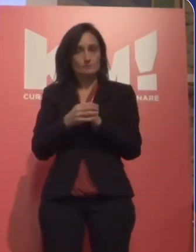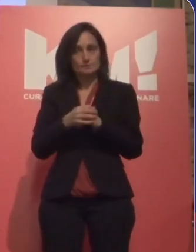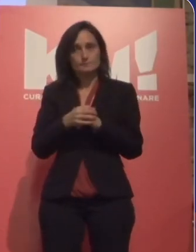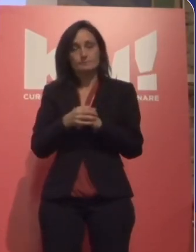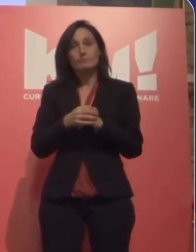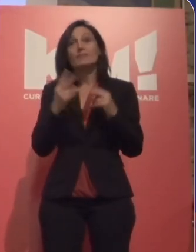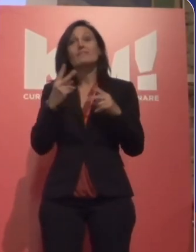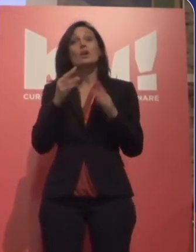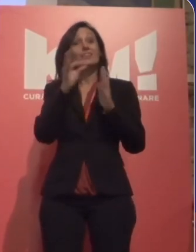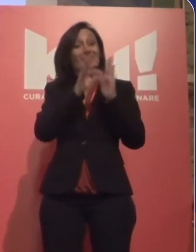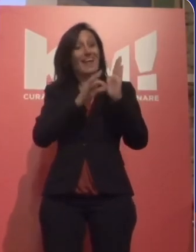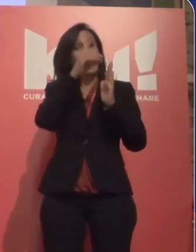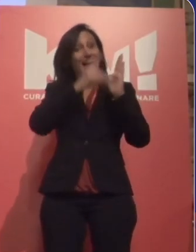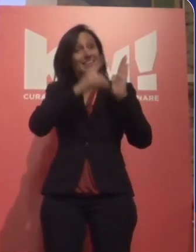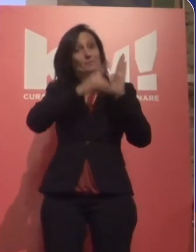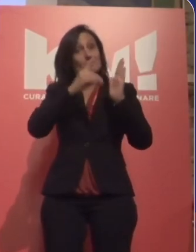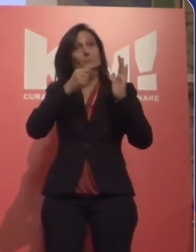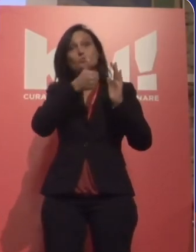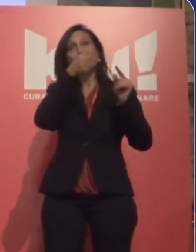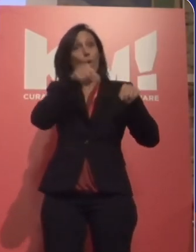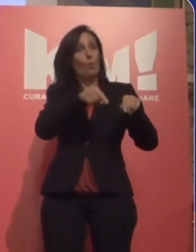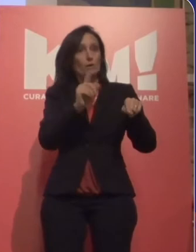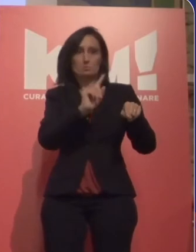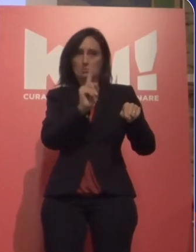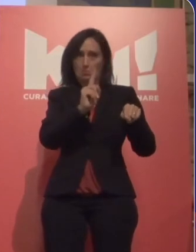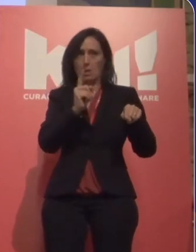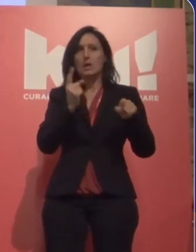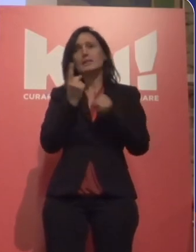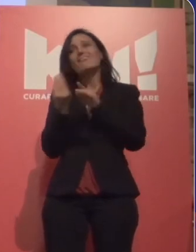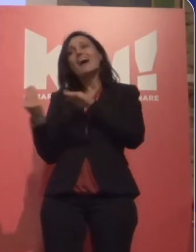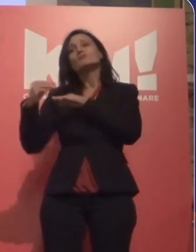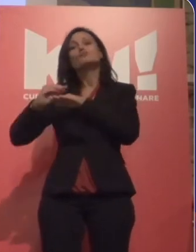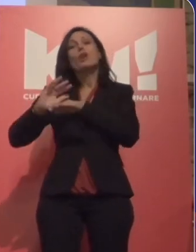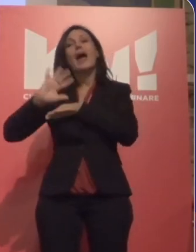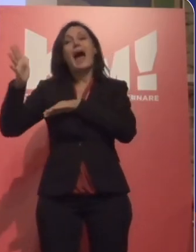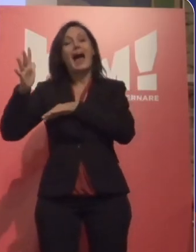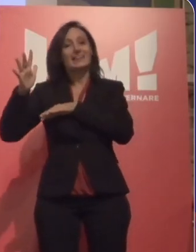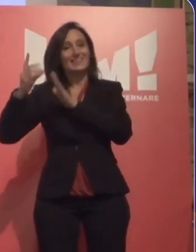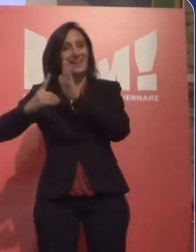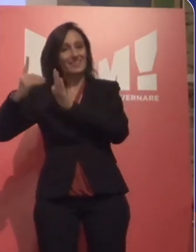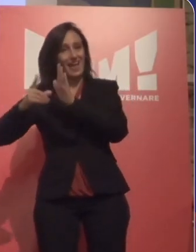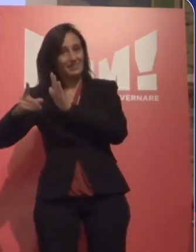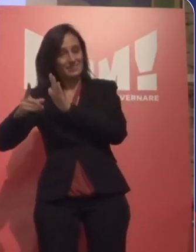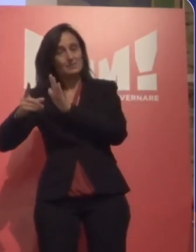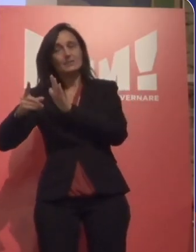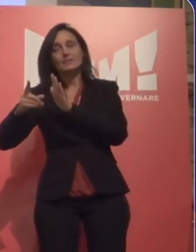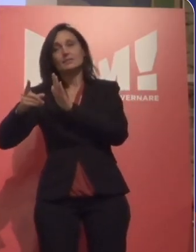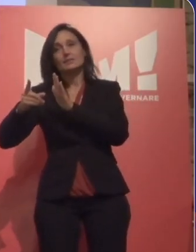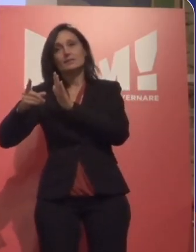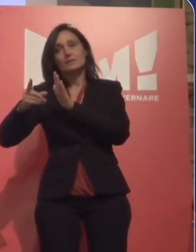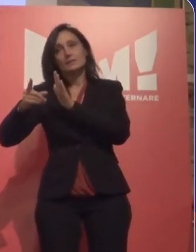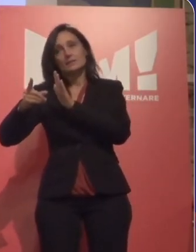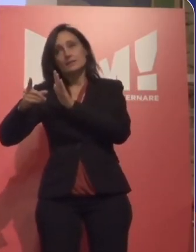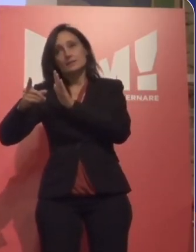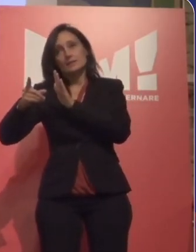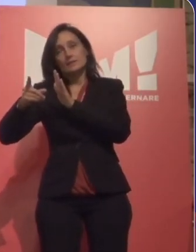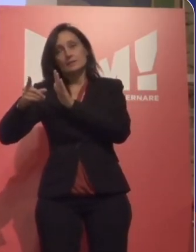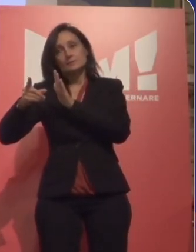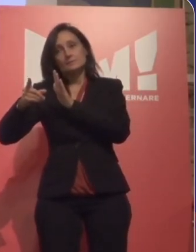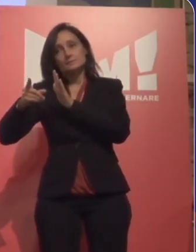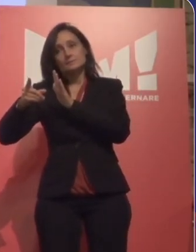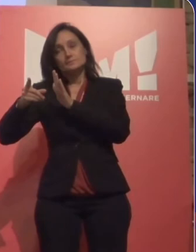tanti diciamo i tanti segnati dal